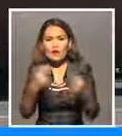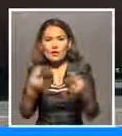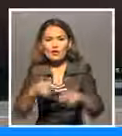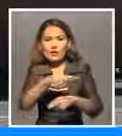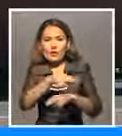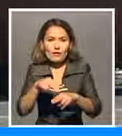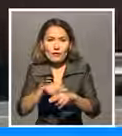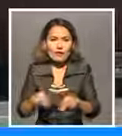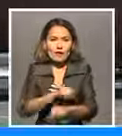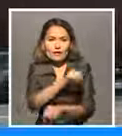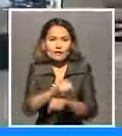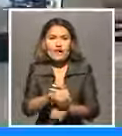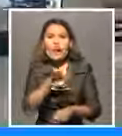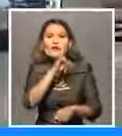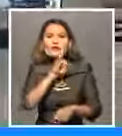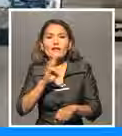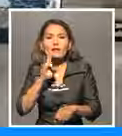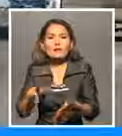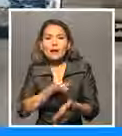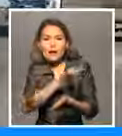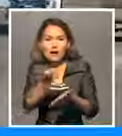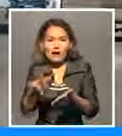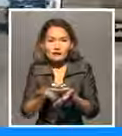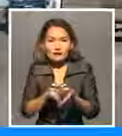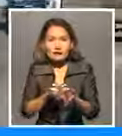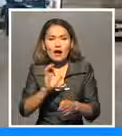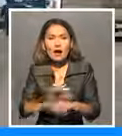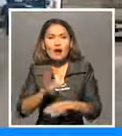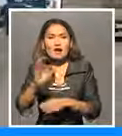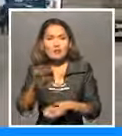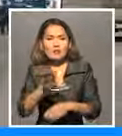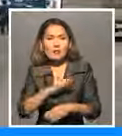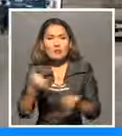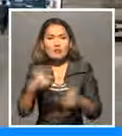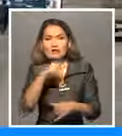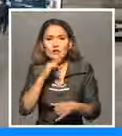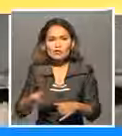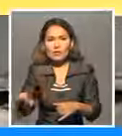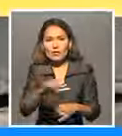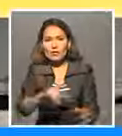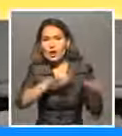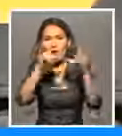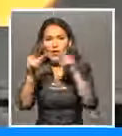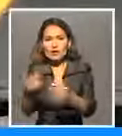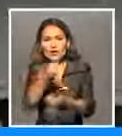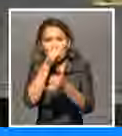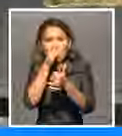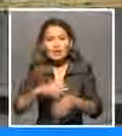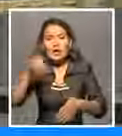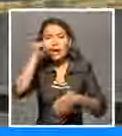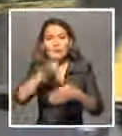айтуынша, олар мұндай жүкті Новосібір қаласына бірінші рет апара жатқан жоқ. Тек осы жолы шекара қызметкерлері жаңа бір қаулыға